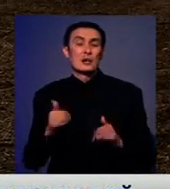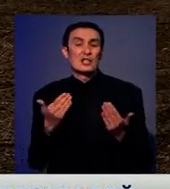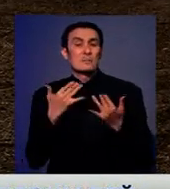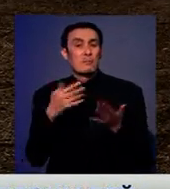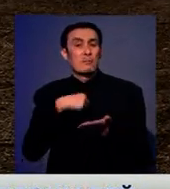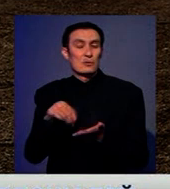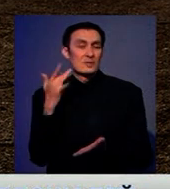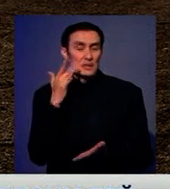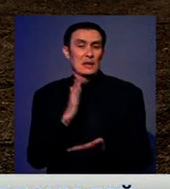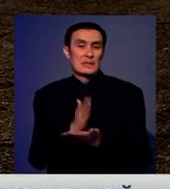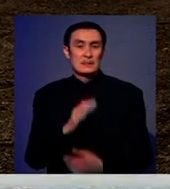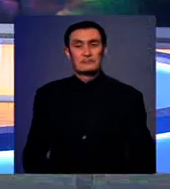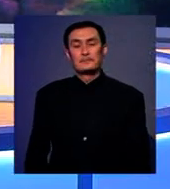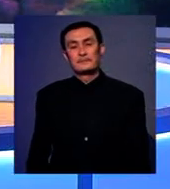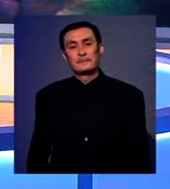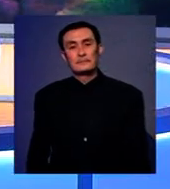он всегда есть.